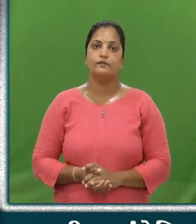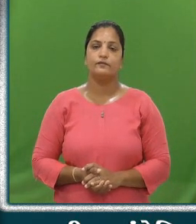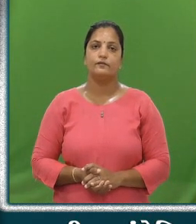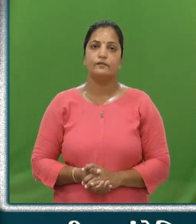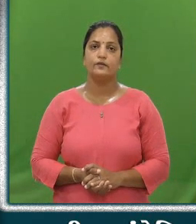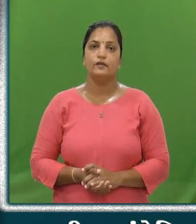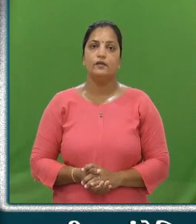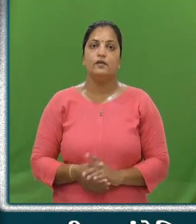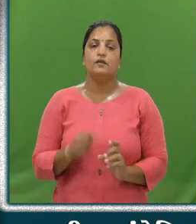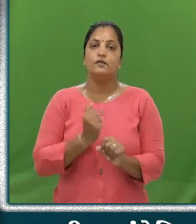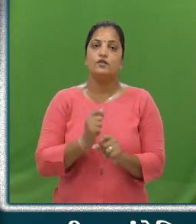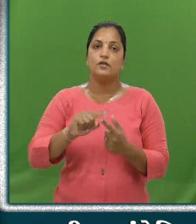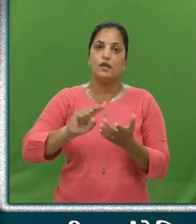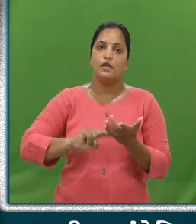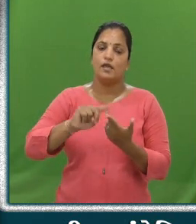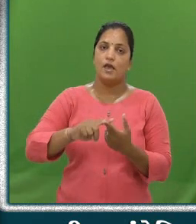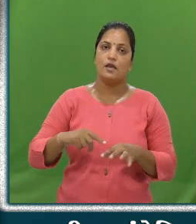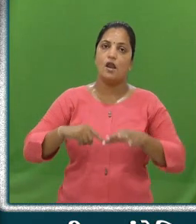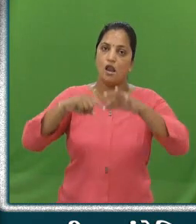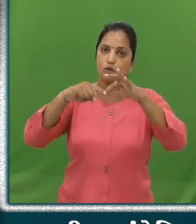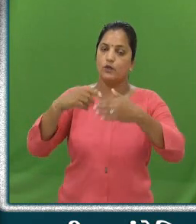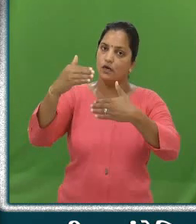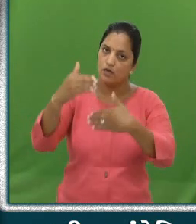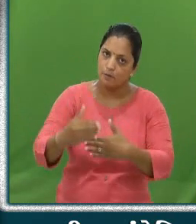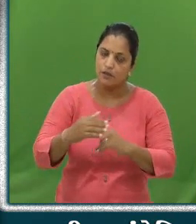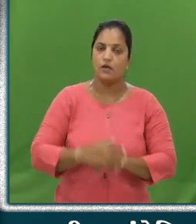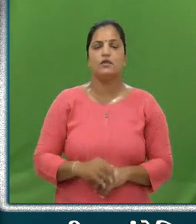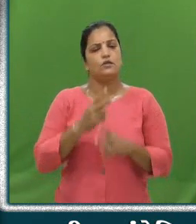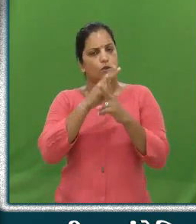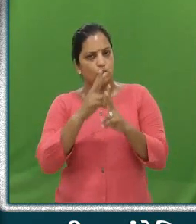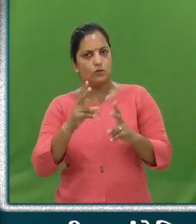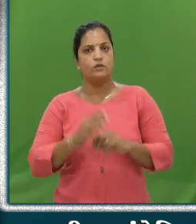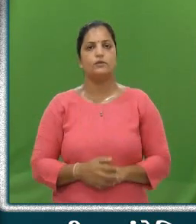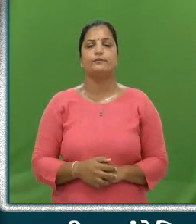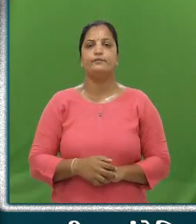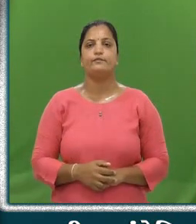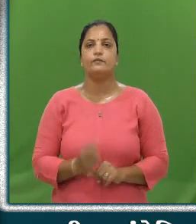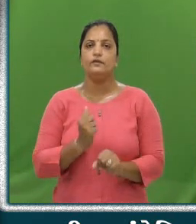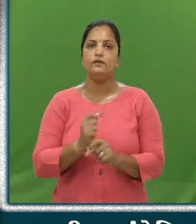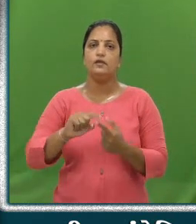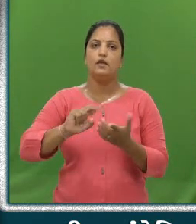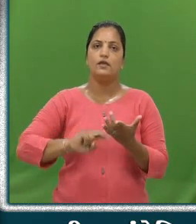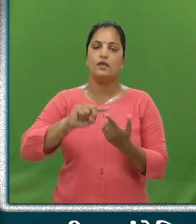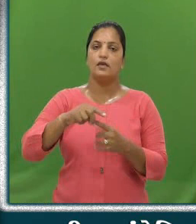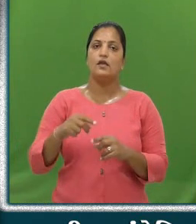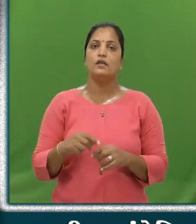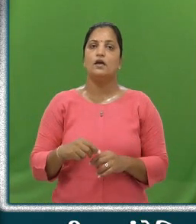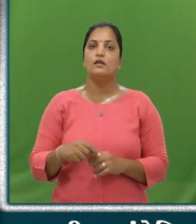તો જનીનો હેઠળ જે કહેવામાં આવે છે જુદા જુદા લક્ષણો જે છે એ જનીન